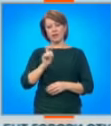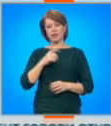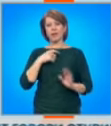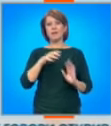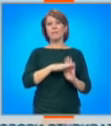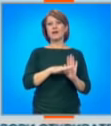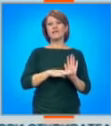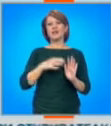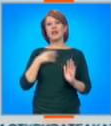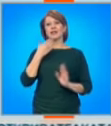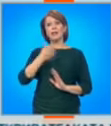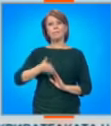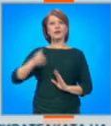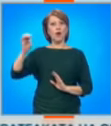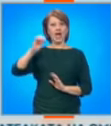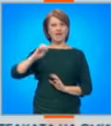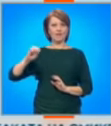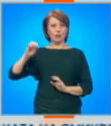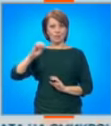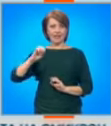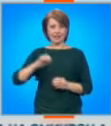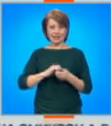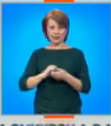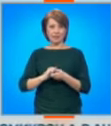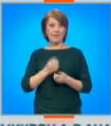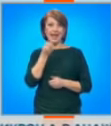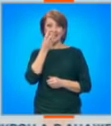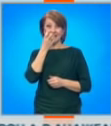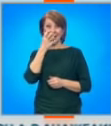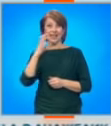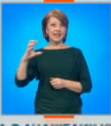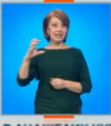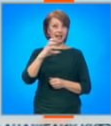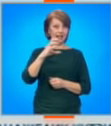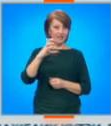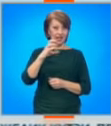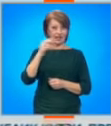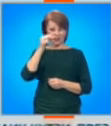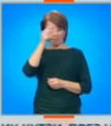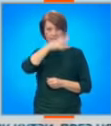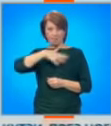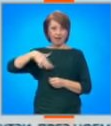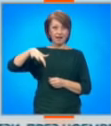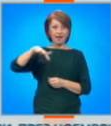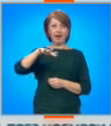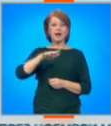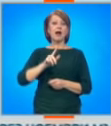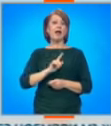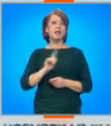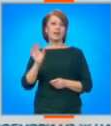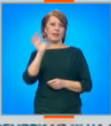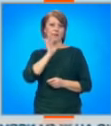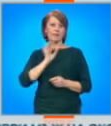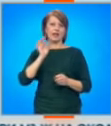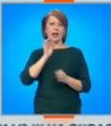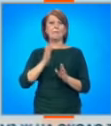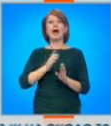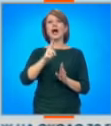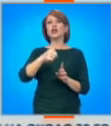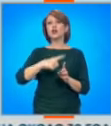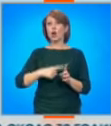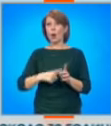важно уточнение. Зеленият сертификат за вакцинация на територията на България е с неограничен срок. Към този